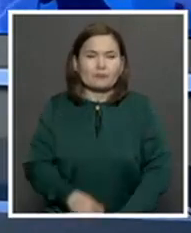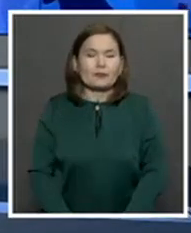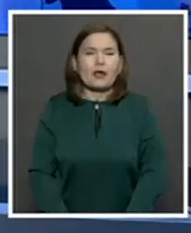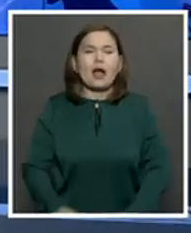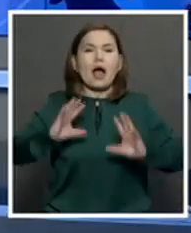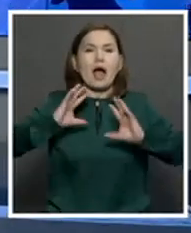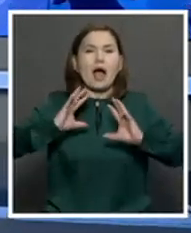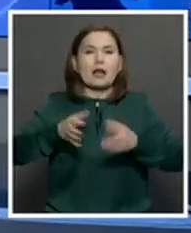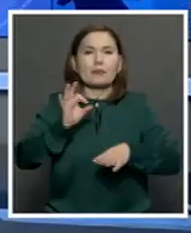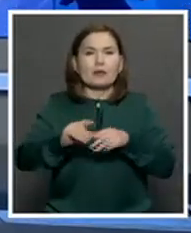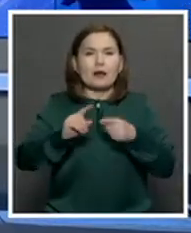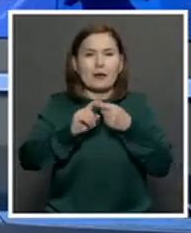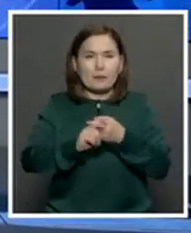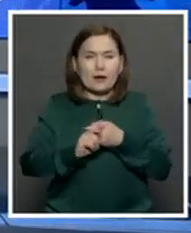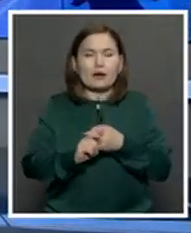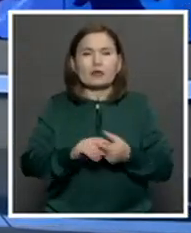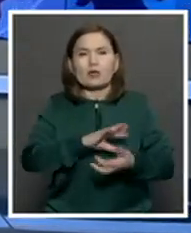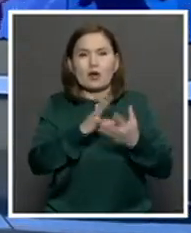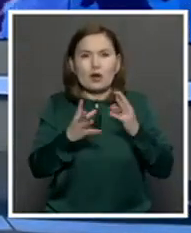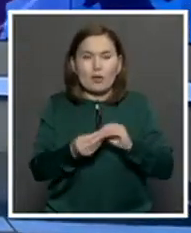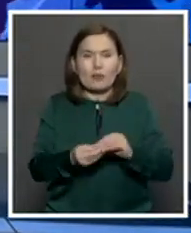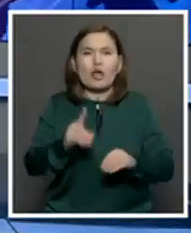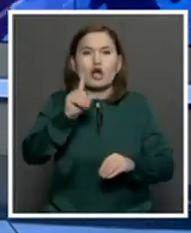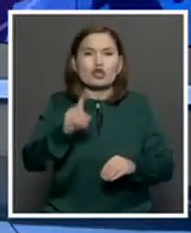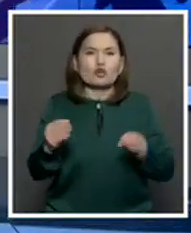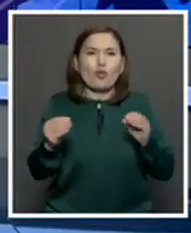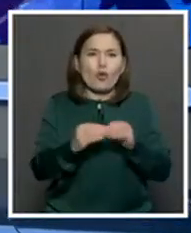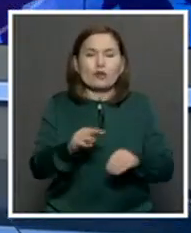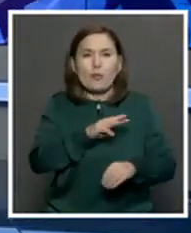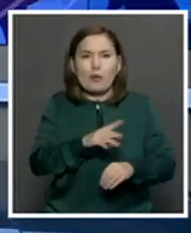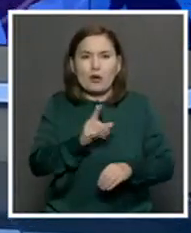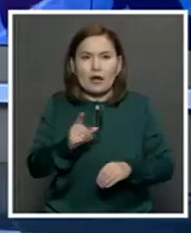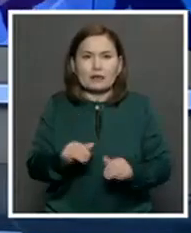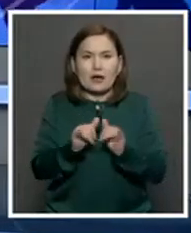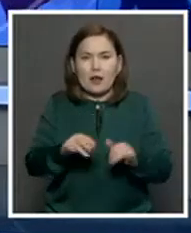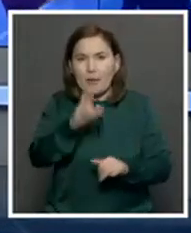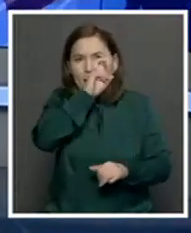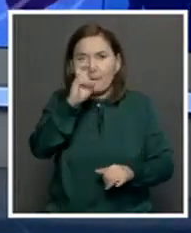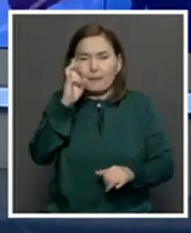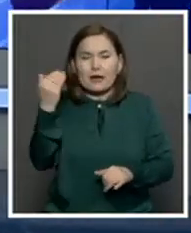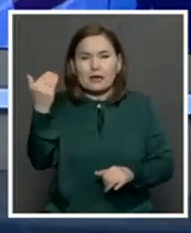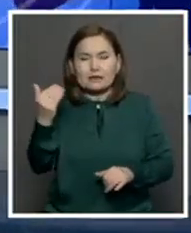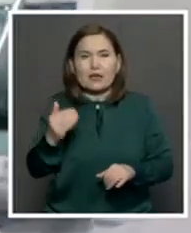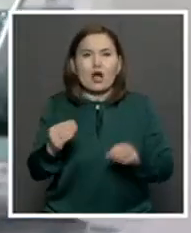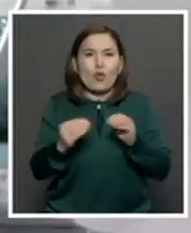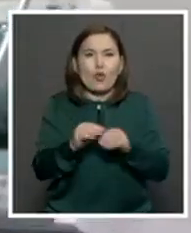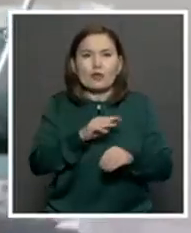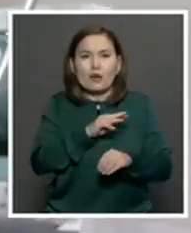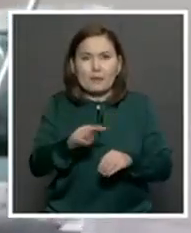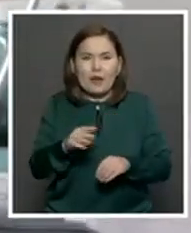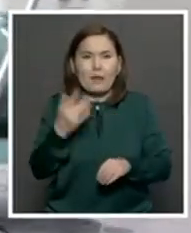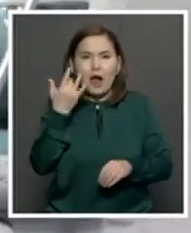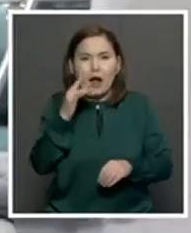Ал әлемде коронавирус жұқтырғандар саны 110 миллионнан асты. Бразилия, науқастар саны 10 миллионнан асқан АқШ